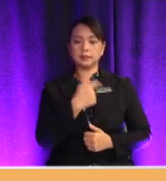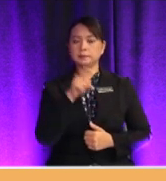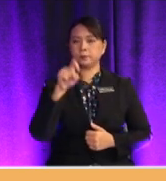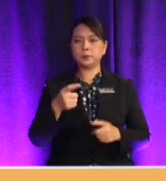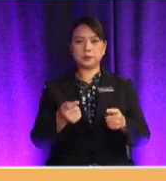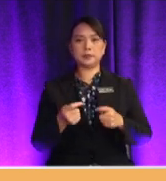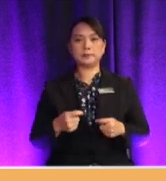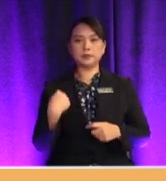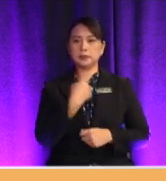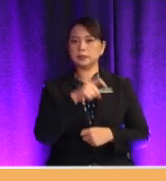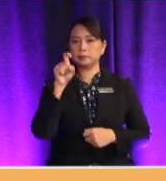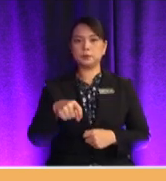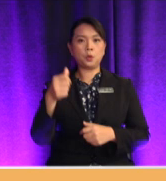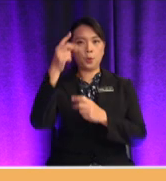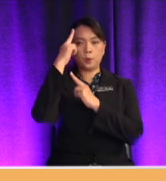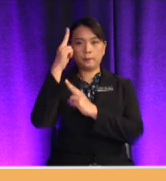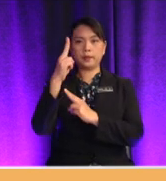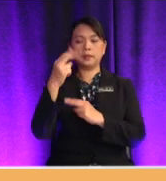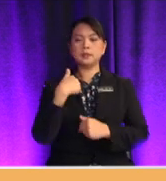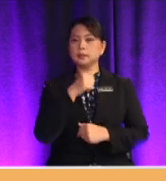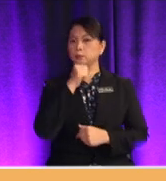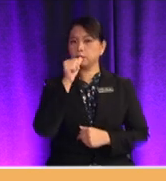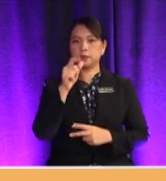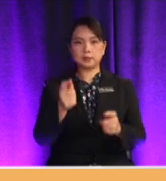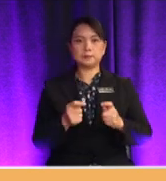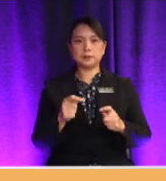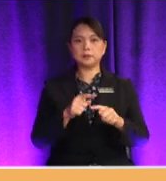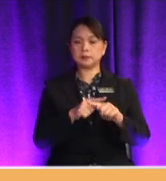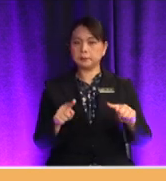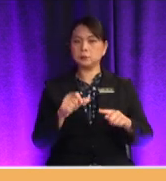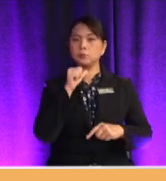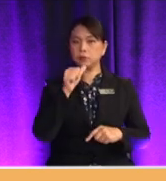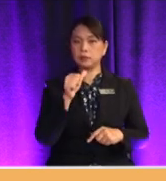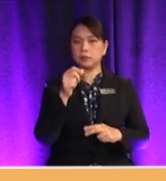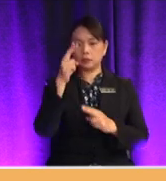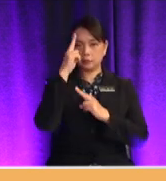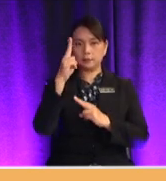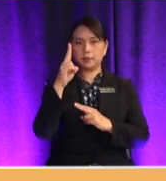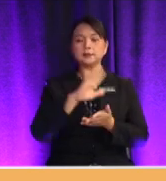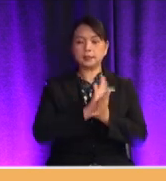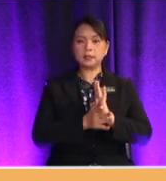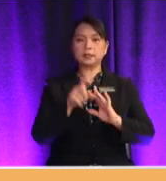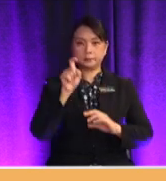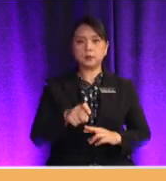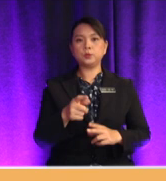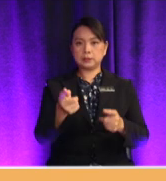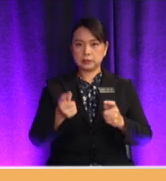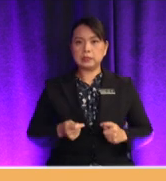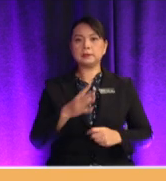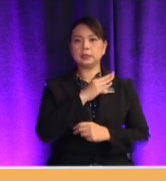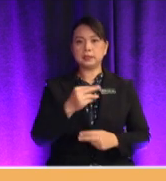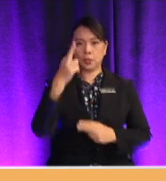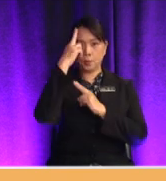Dan seterusnya kita kena hormat. Bukan sahaja kita terima saja, tapi kita tidak menghormati. Tapi kita perlu terima dan kita perlu hormat.